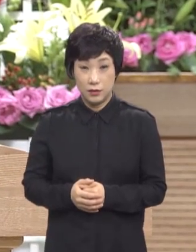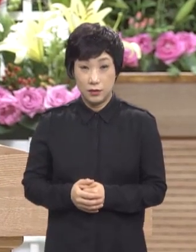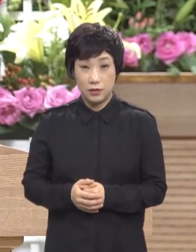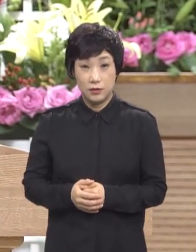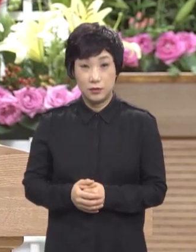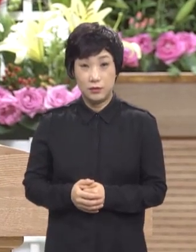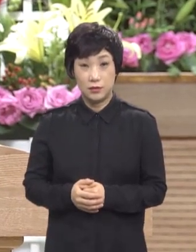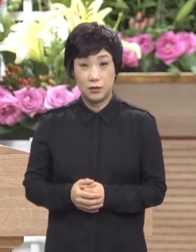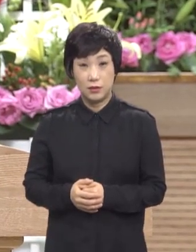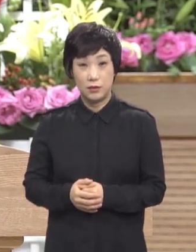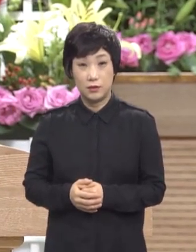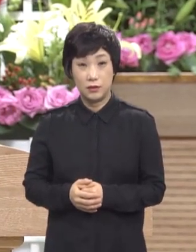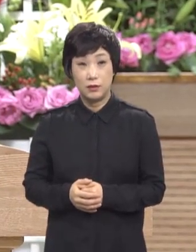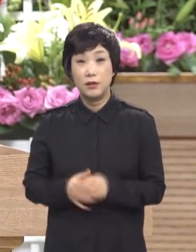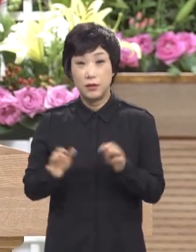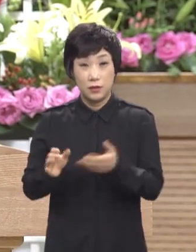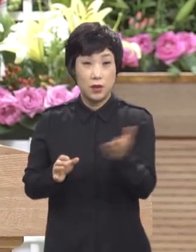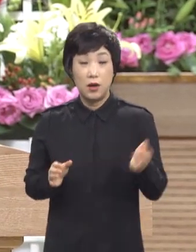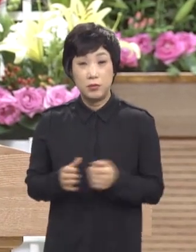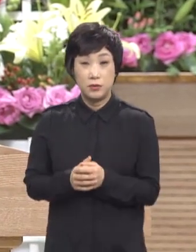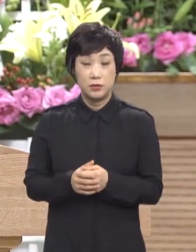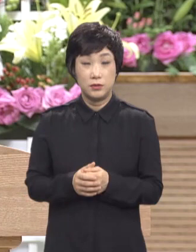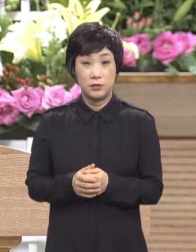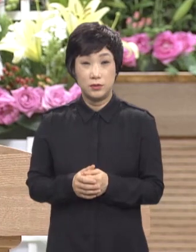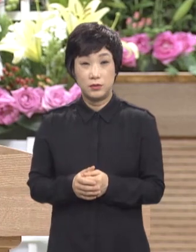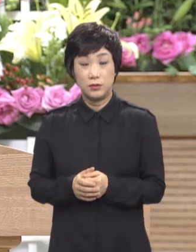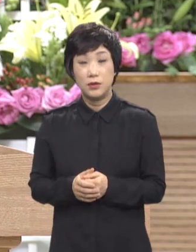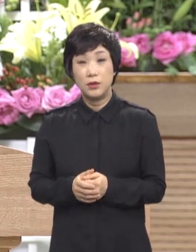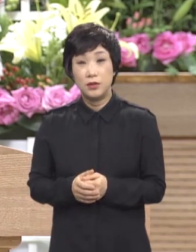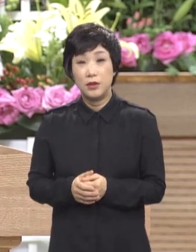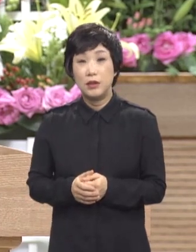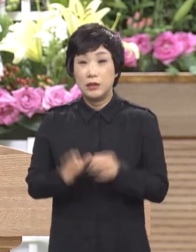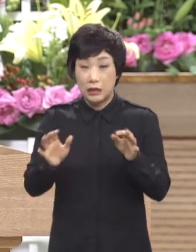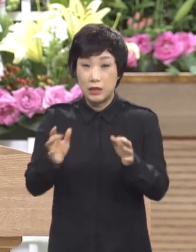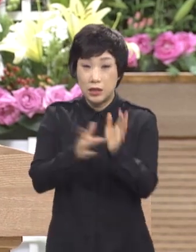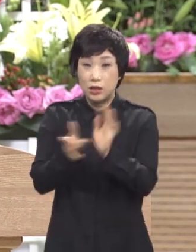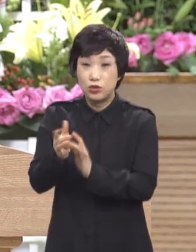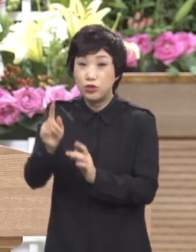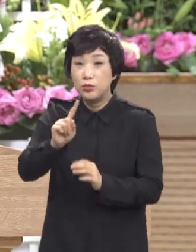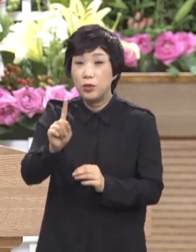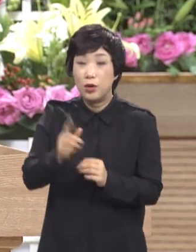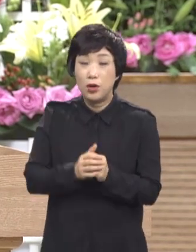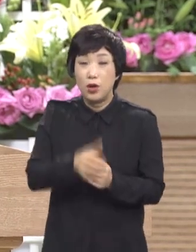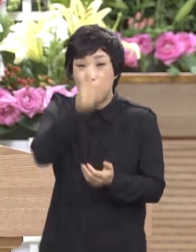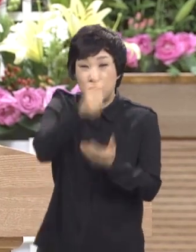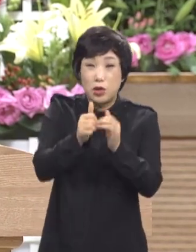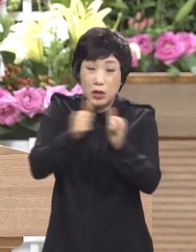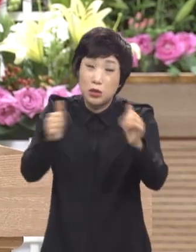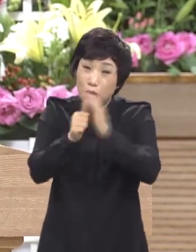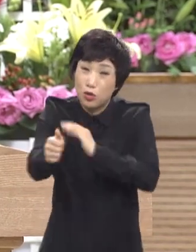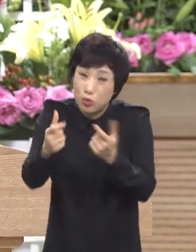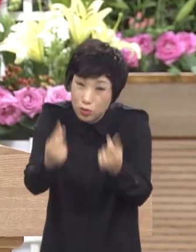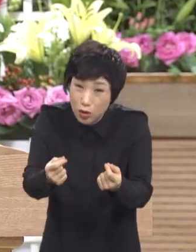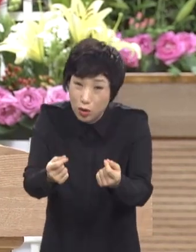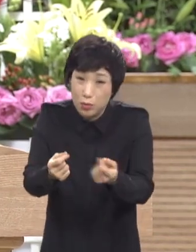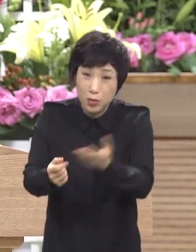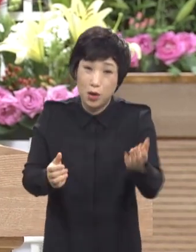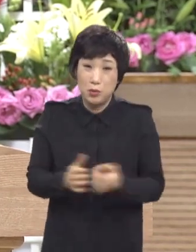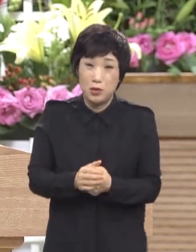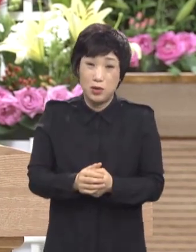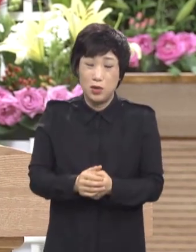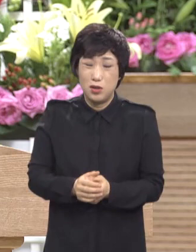끌려가서 가야바의 안뜰에서 죄인 중에 죄인처럼 천하의